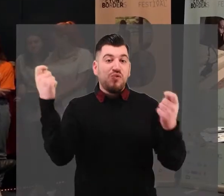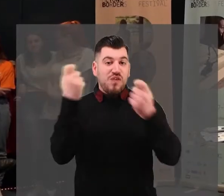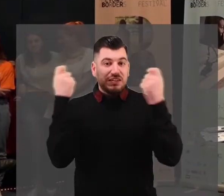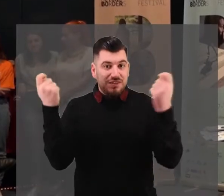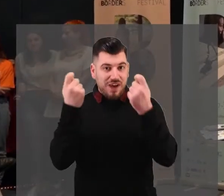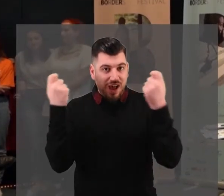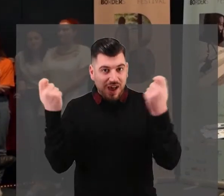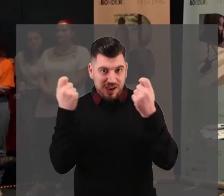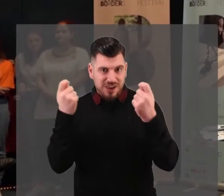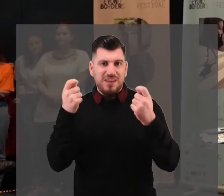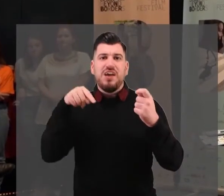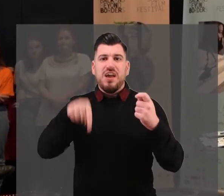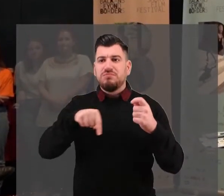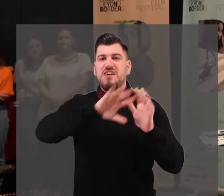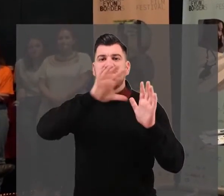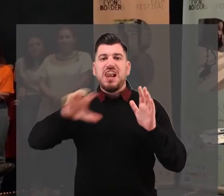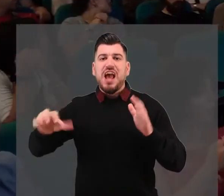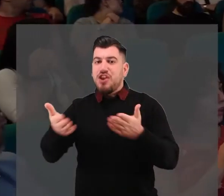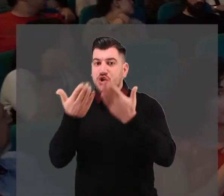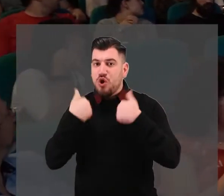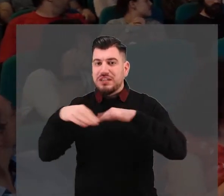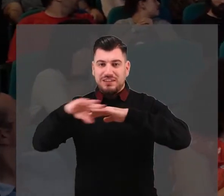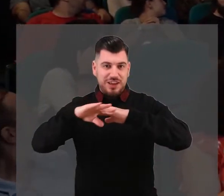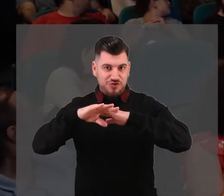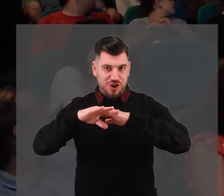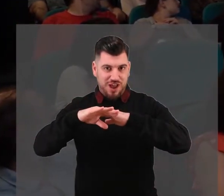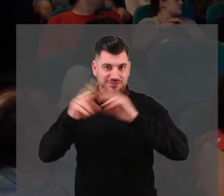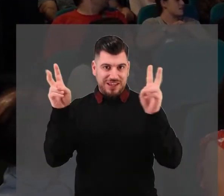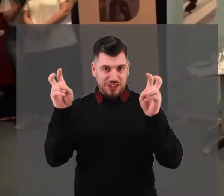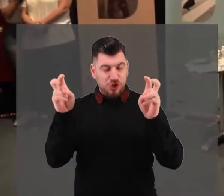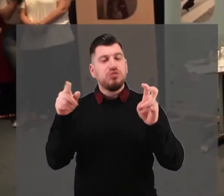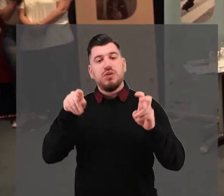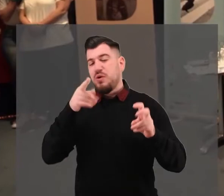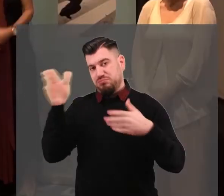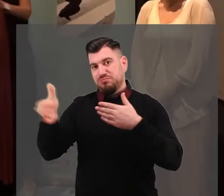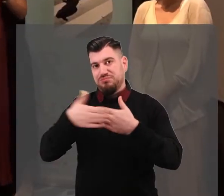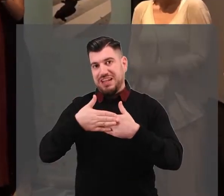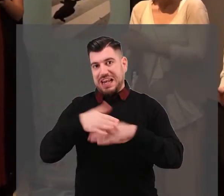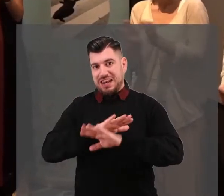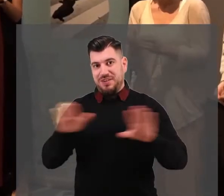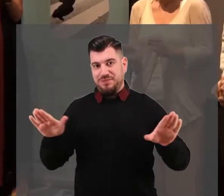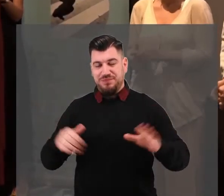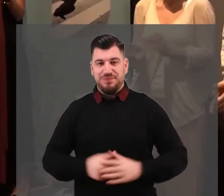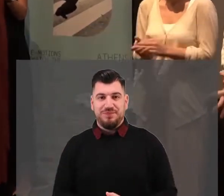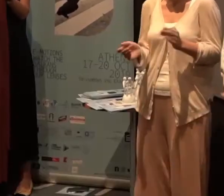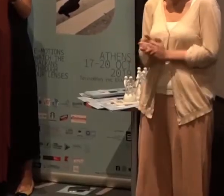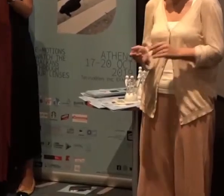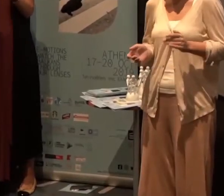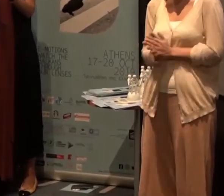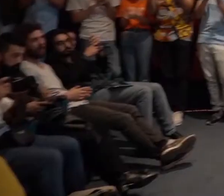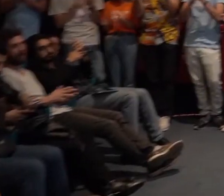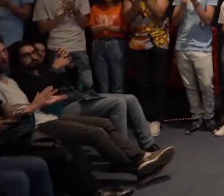Ταξίδι του Balkans Beyond Borders Short Film Festival φτάνει και πάλι στο τέλος του. Okay.